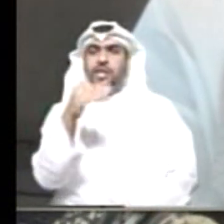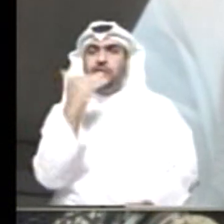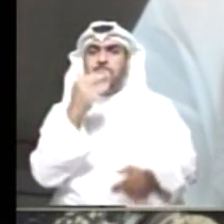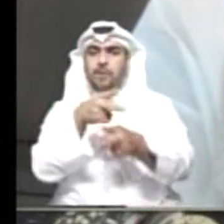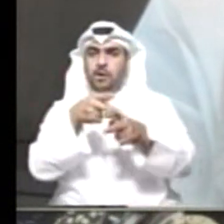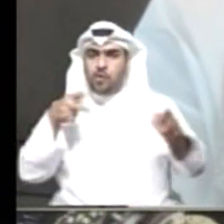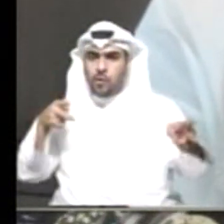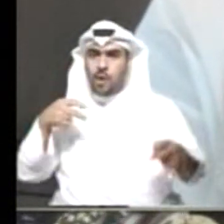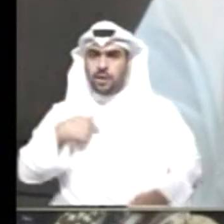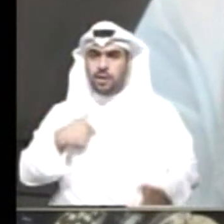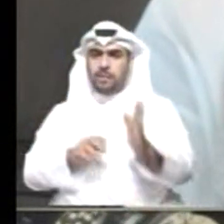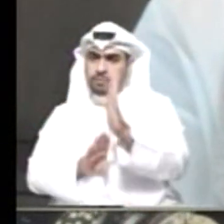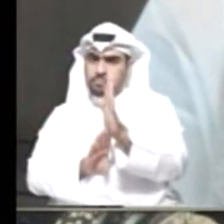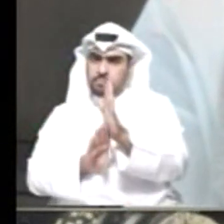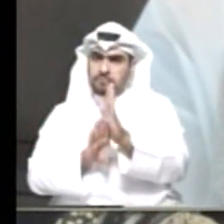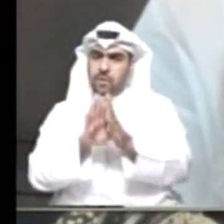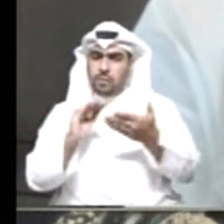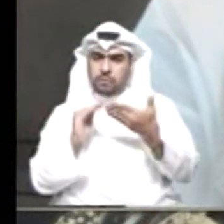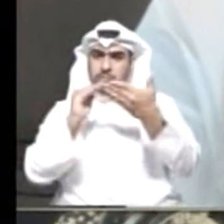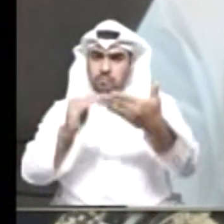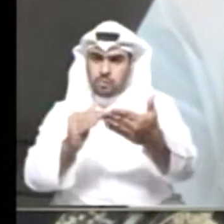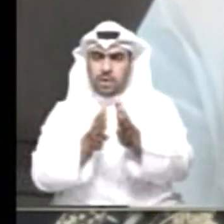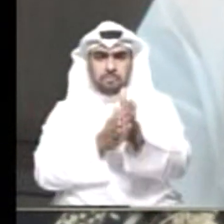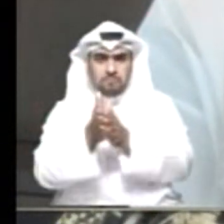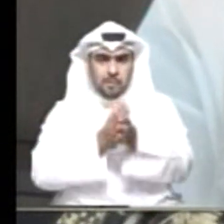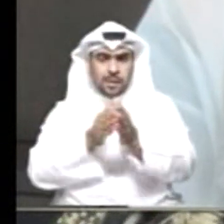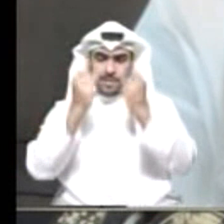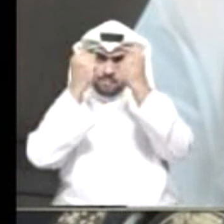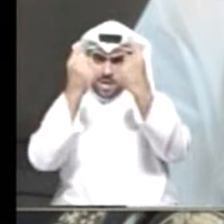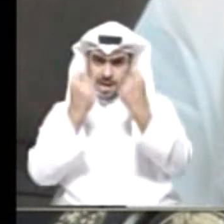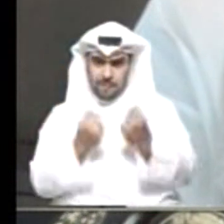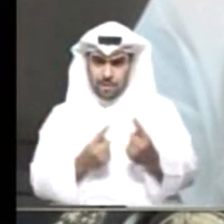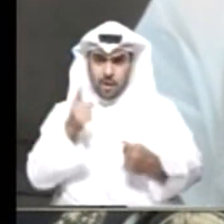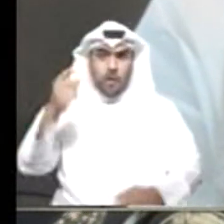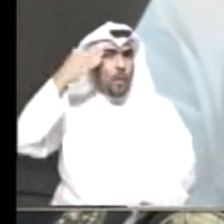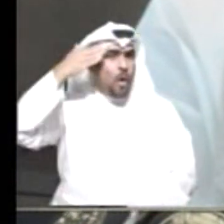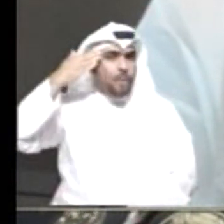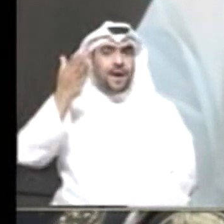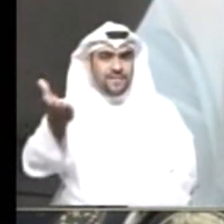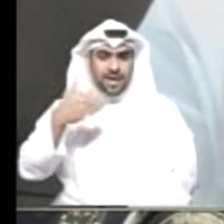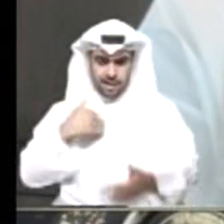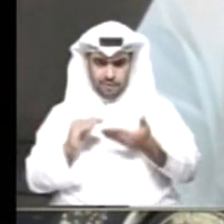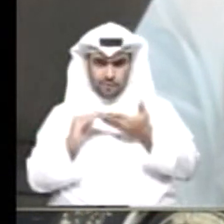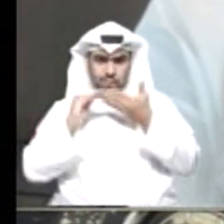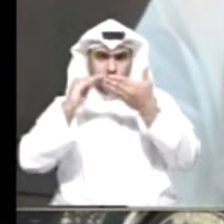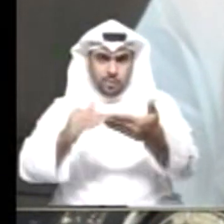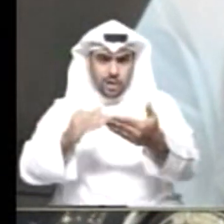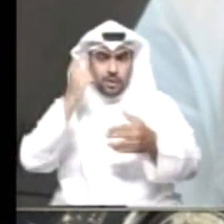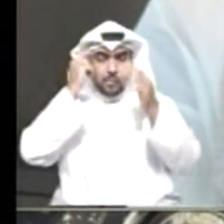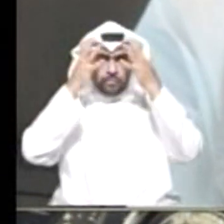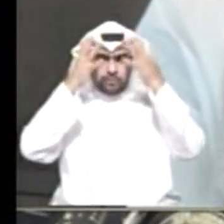نهتم فيهم، نطور المهارات اللي عندهم، ننمي وننميها. هم الاستثمار